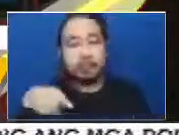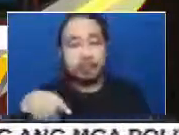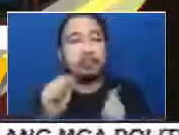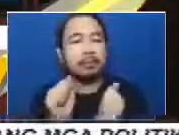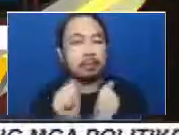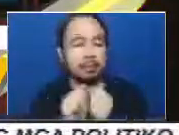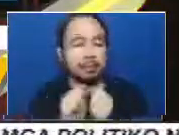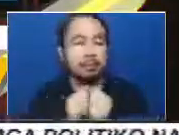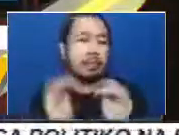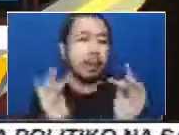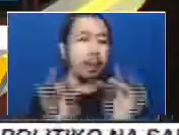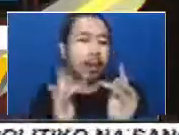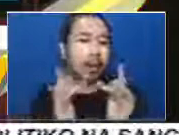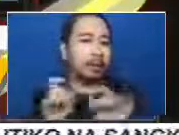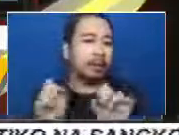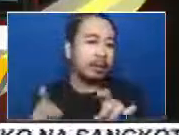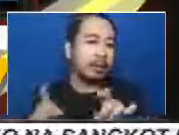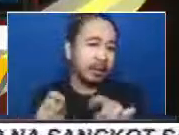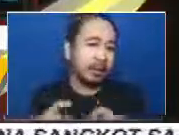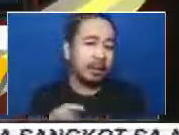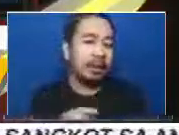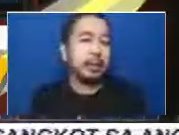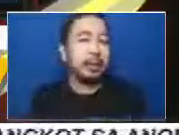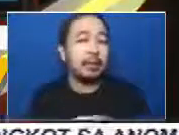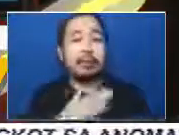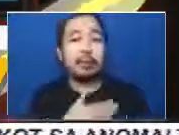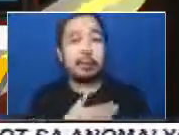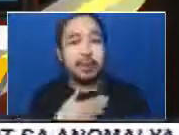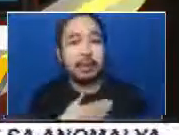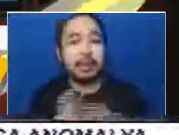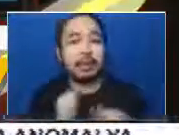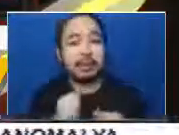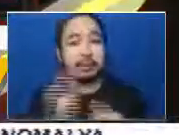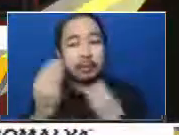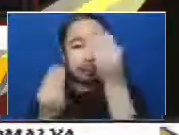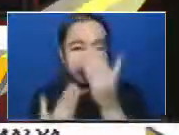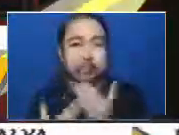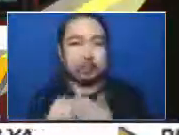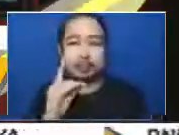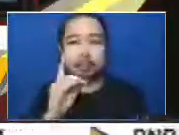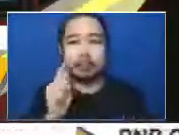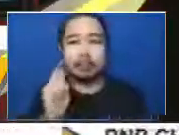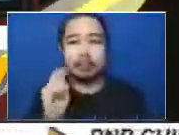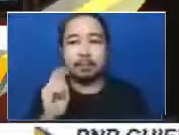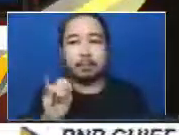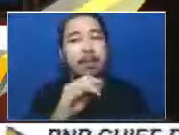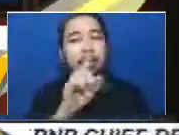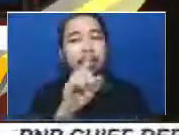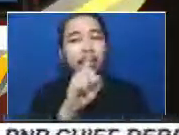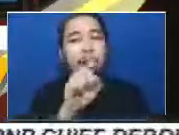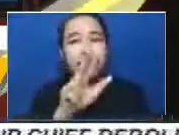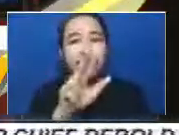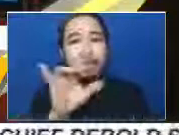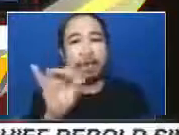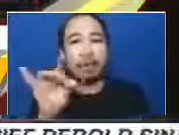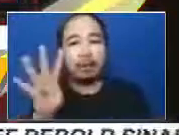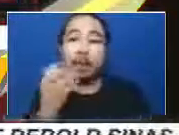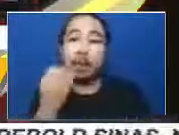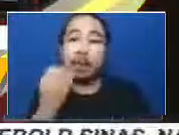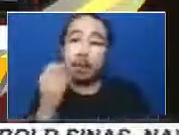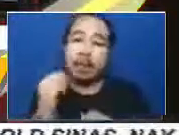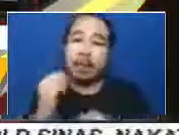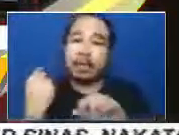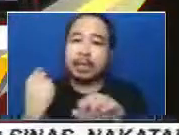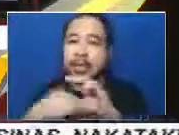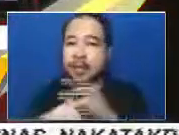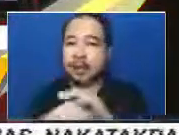gulay, karneng baboy. Oh. So parang yung mga ating pong mga nagnenegosyo doon po sa palengke, ay parang wala